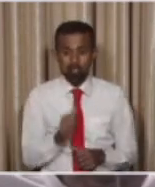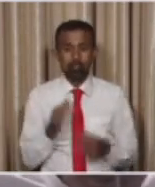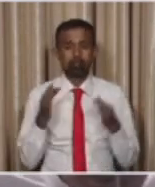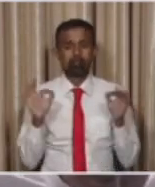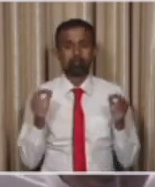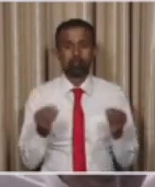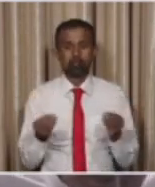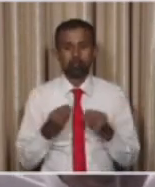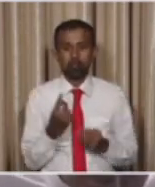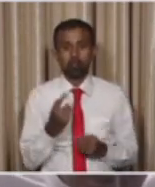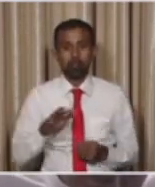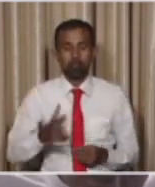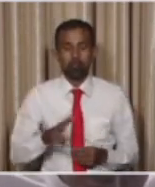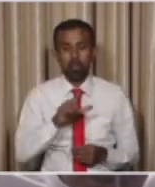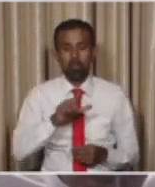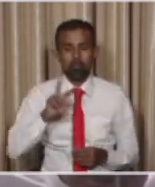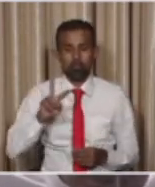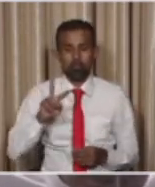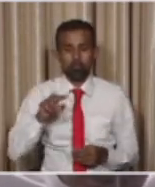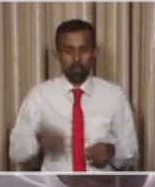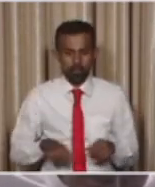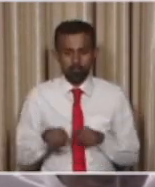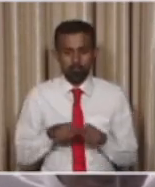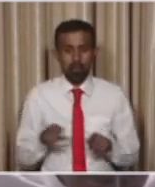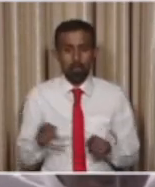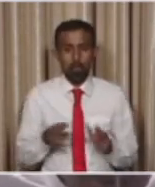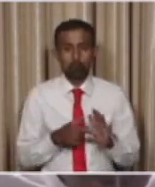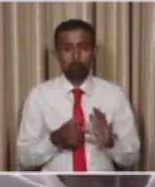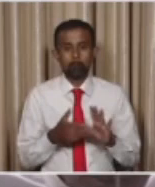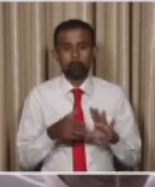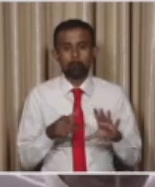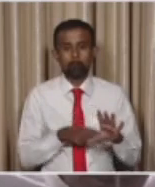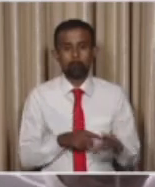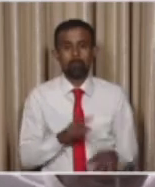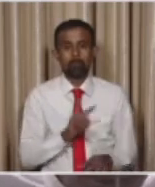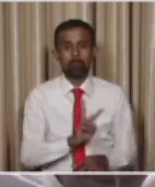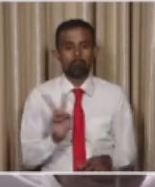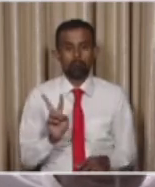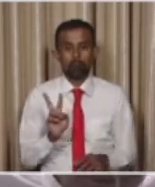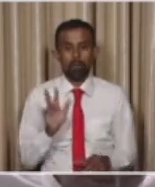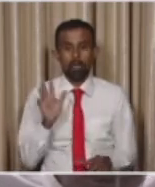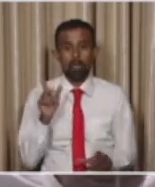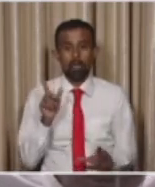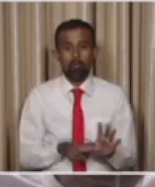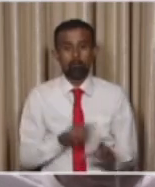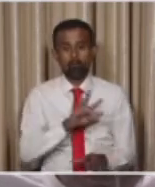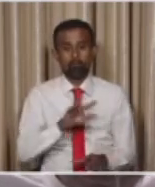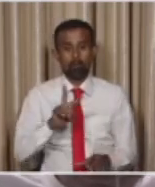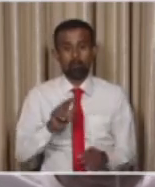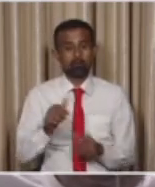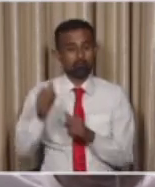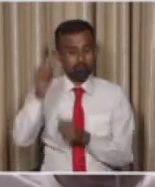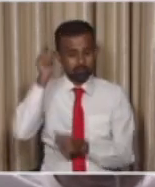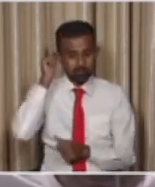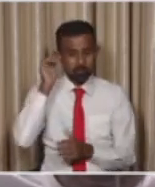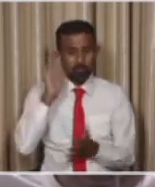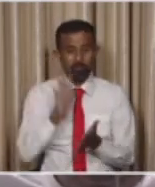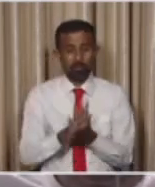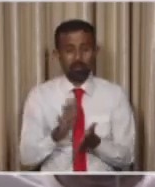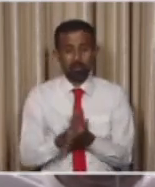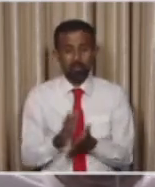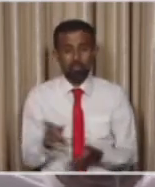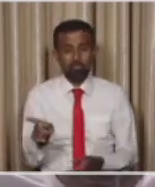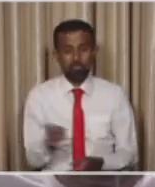වෙන්නේ 1972 අද වගේ දවසක මැයි මාසේ 22. අද අවුරුදු 52කට කලින් ඒ ජනරජ දිනය සමරන